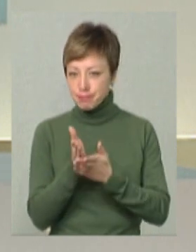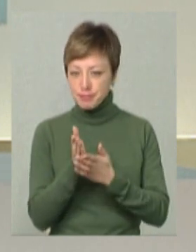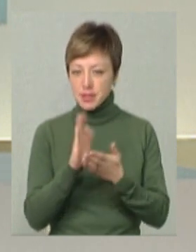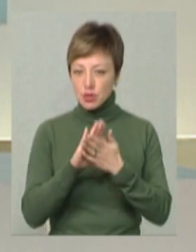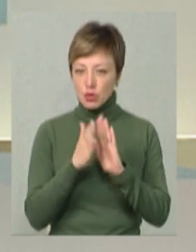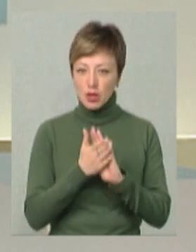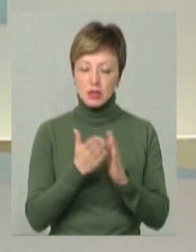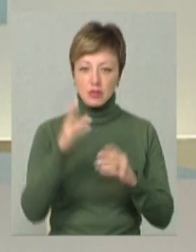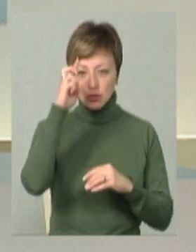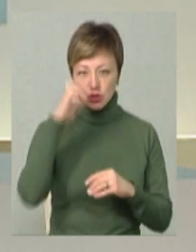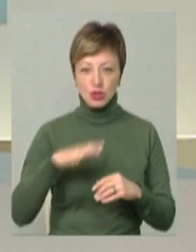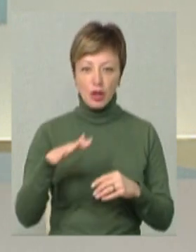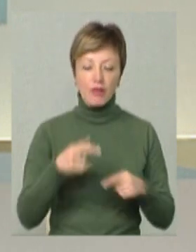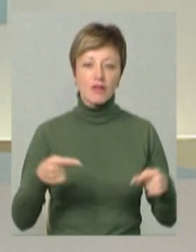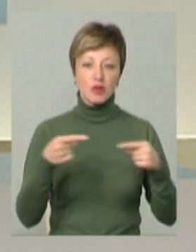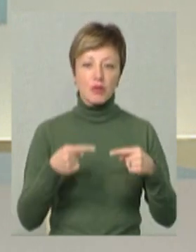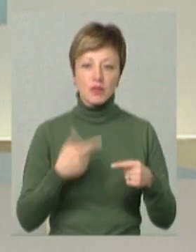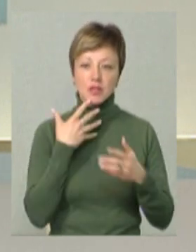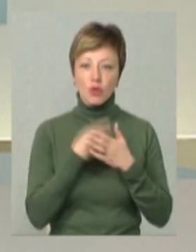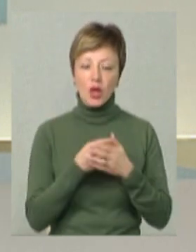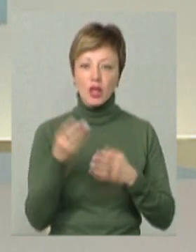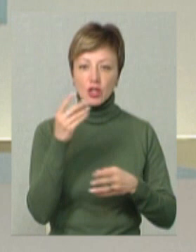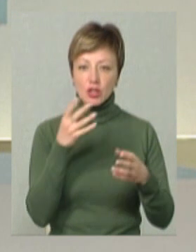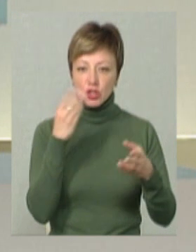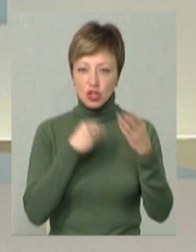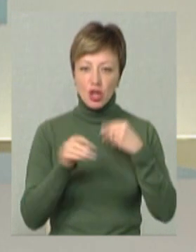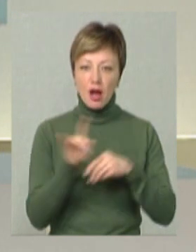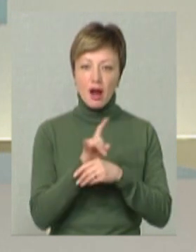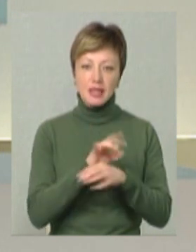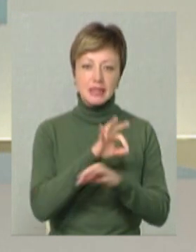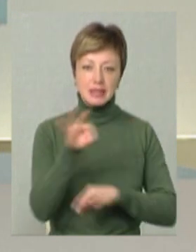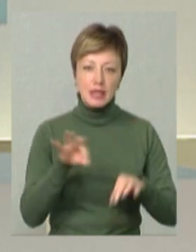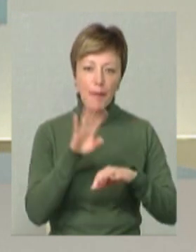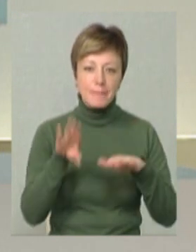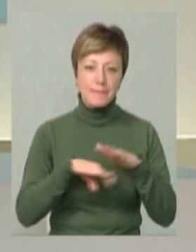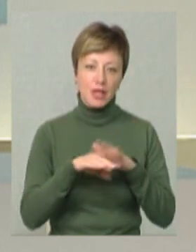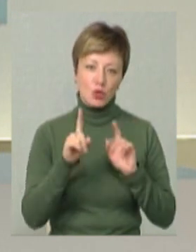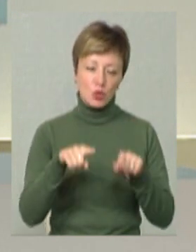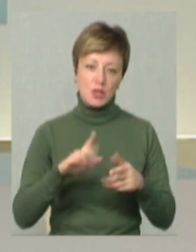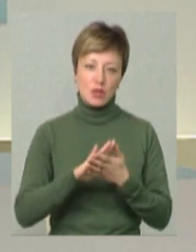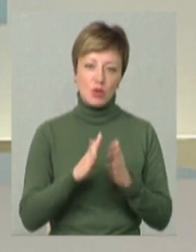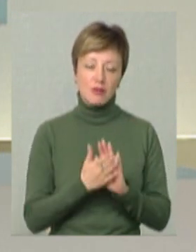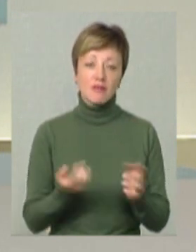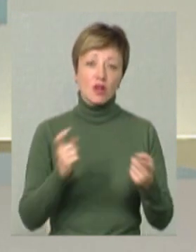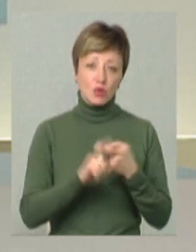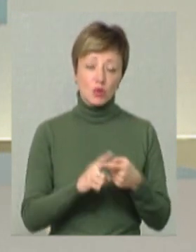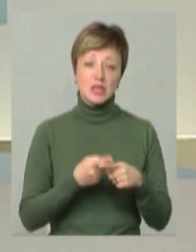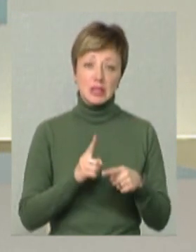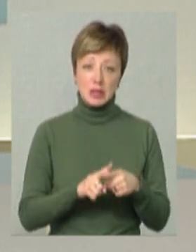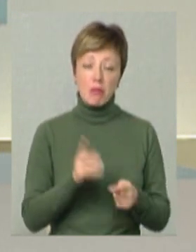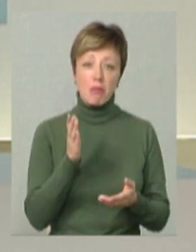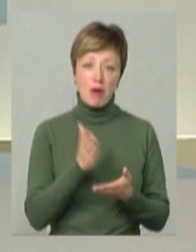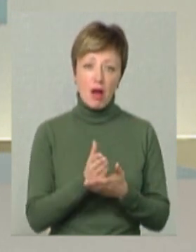зараз склалася в державі, і, відповідно, свої шахрайські схеми теж підлаштовують під ту ситуацію. І от в зв'язку з цим ми маємо